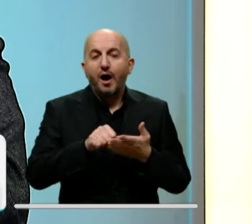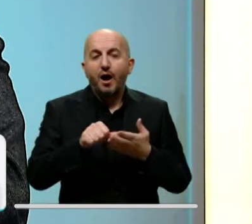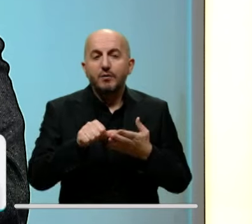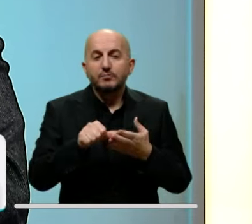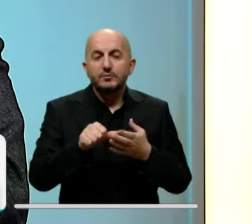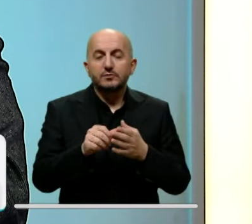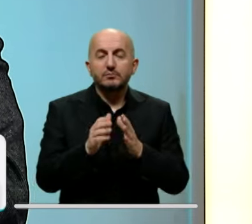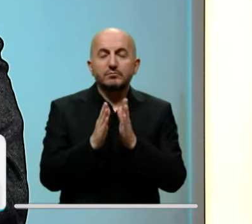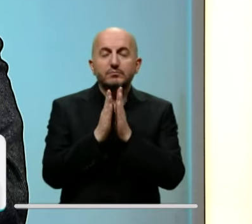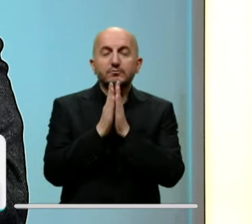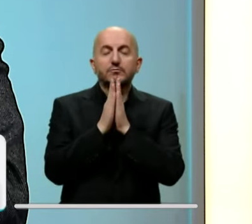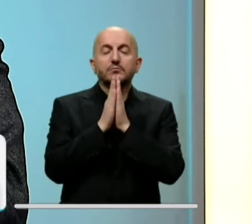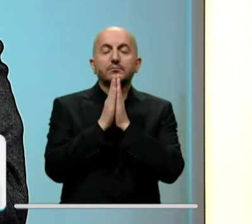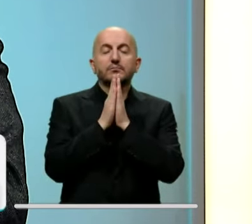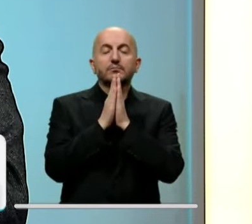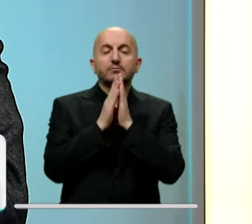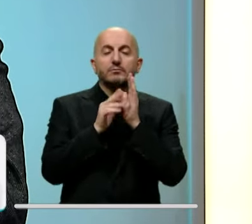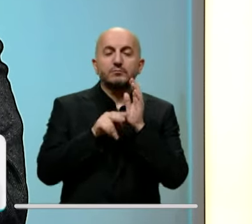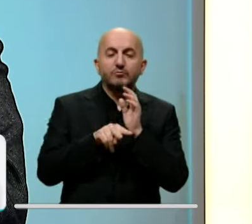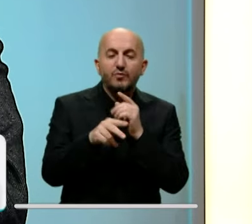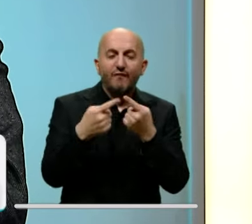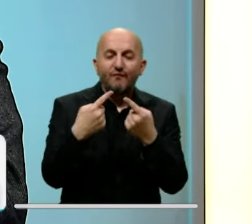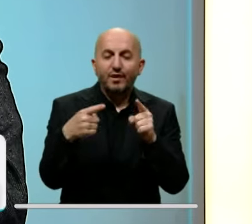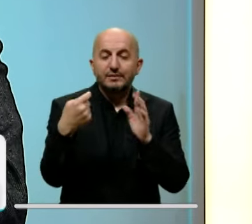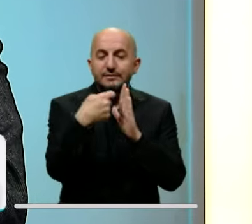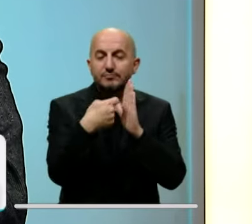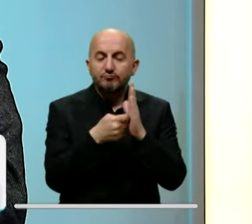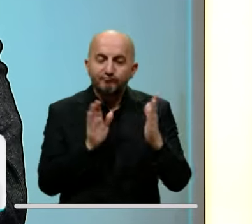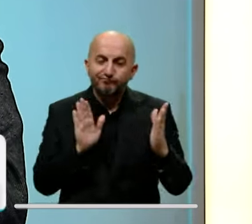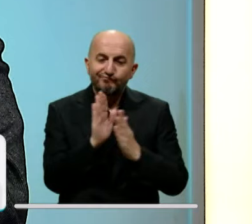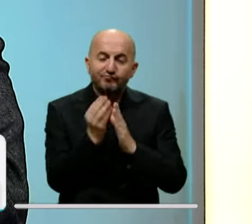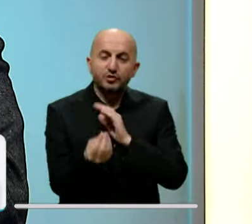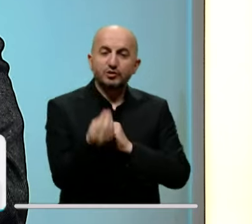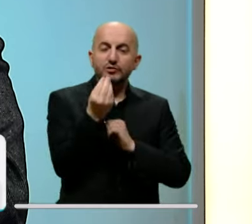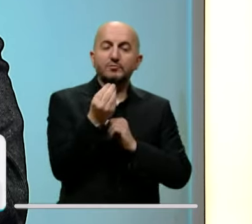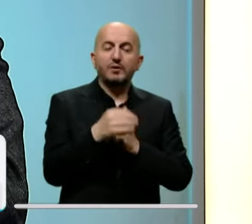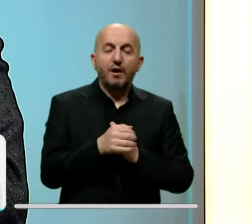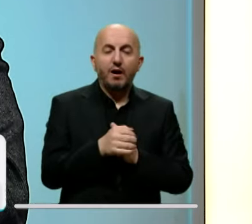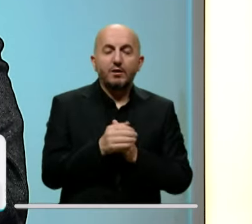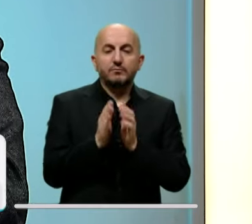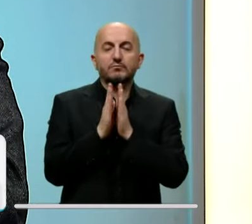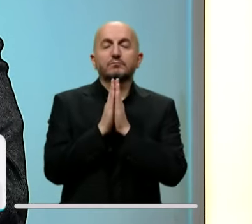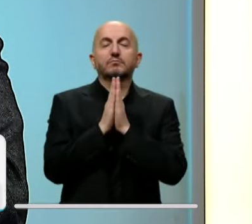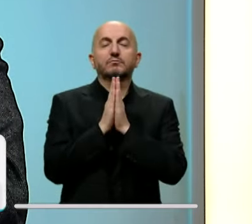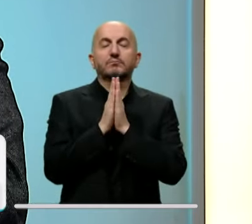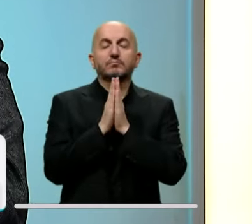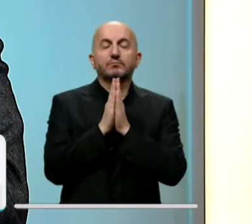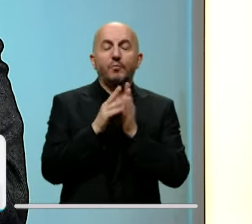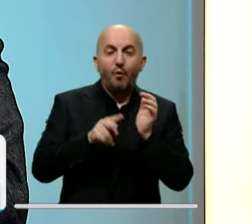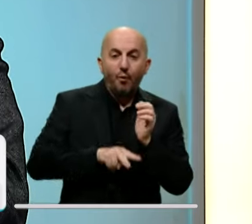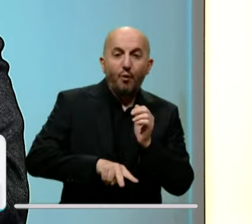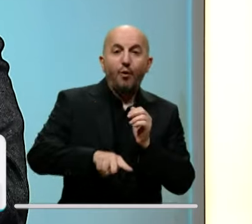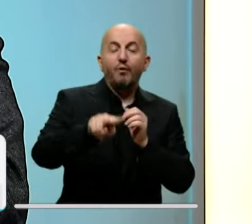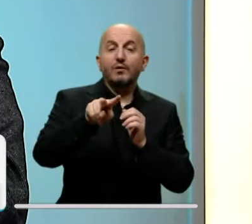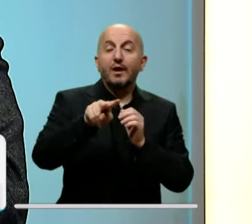yöntemidir çok değişik isimlerle Eee karşımıza çıkıyor Eee meditasyon yöntemlerinin temeli